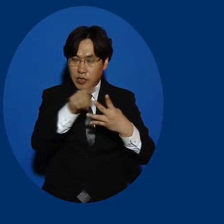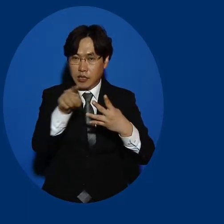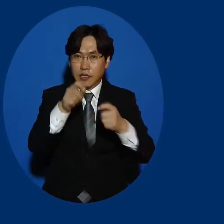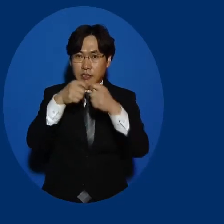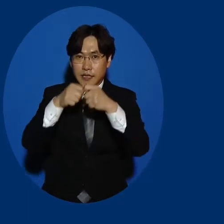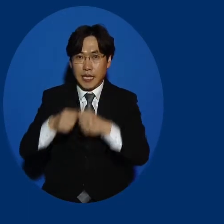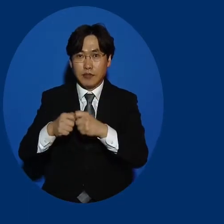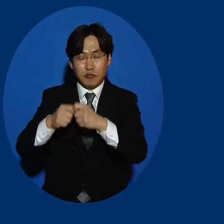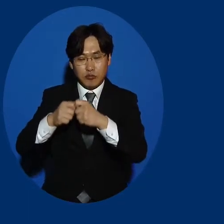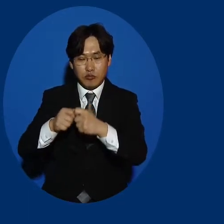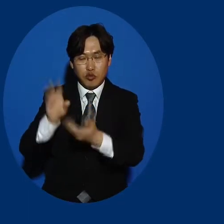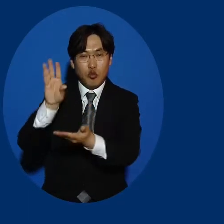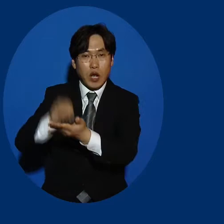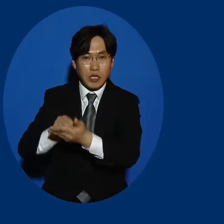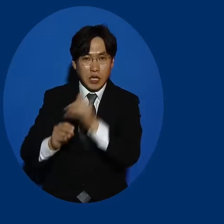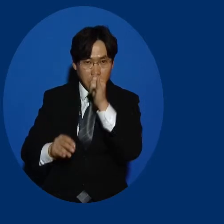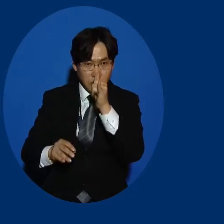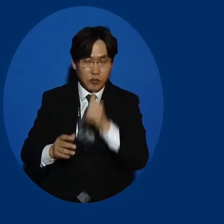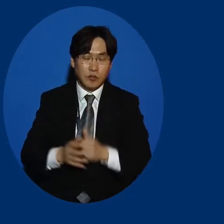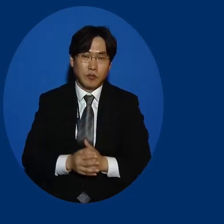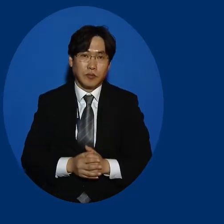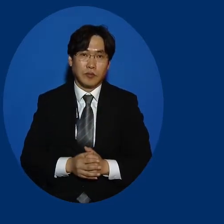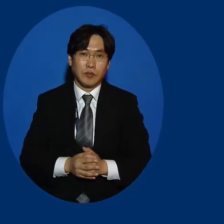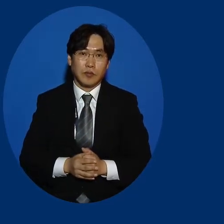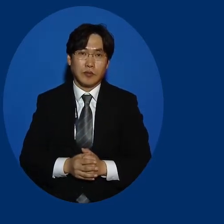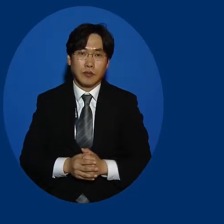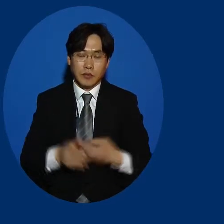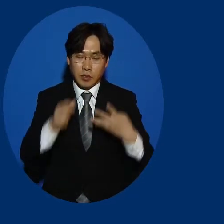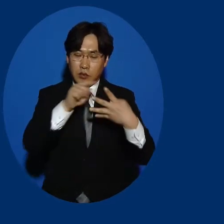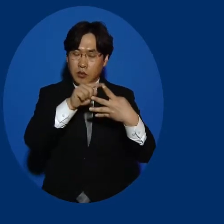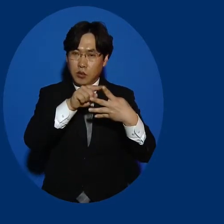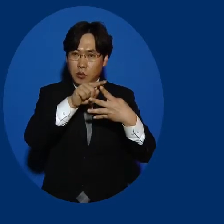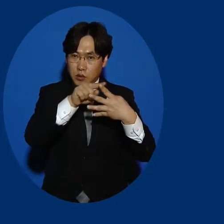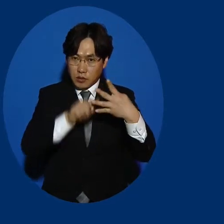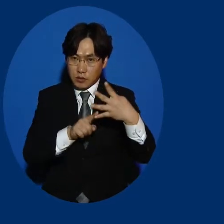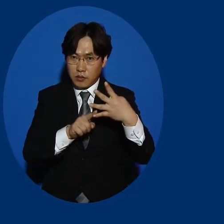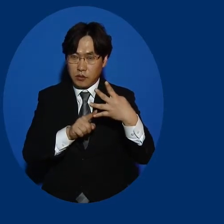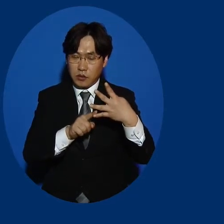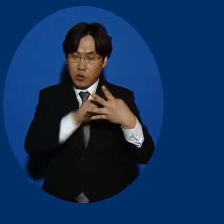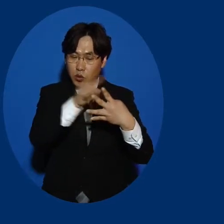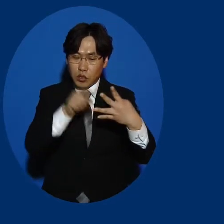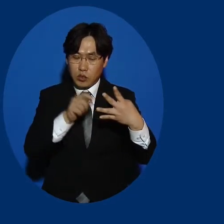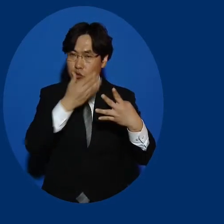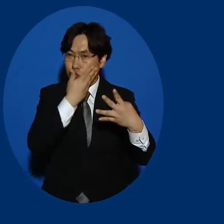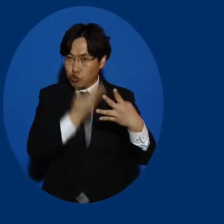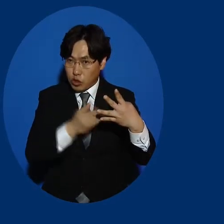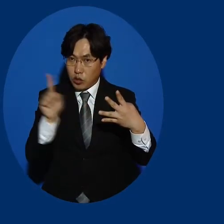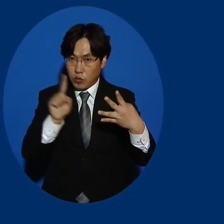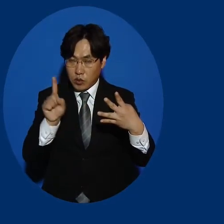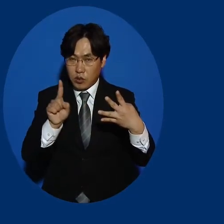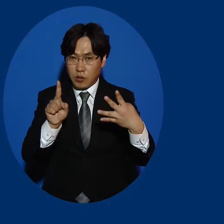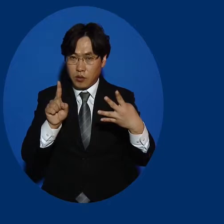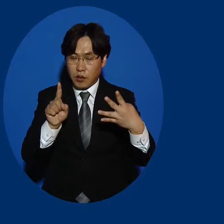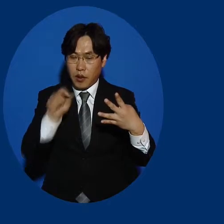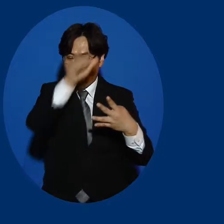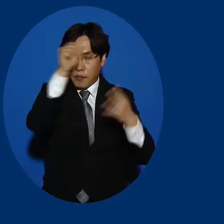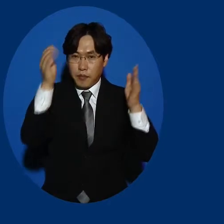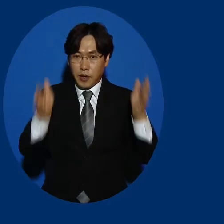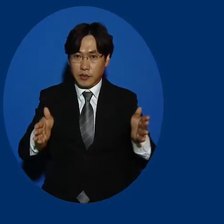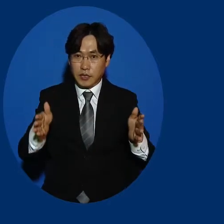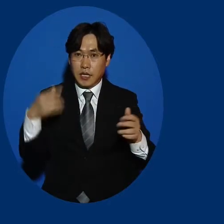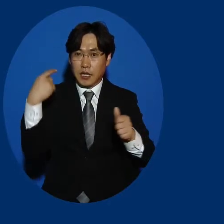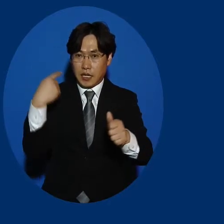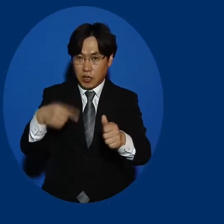살짝 읽었습니다. 그런데 이제 여기에서는 이제 무엇보다 또 이제 중요하다고 생각했던 거는 장애인 평생 학습자를